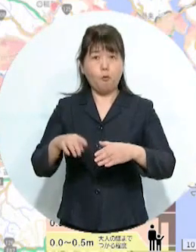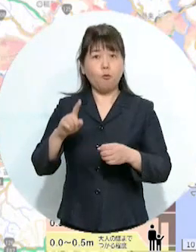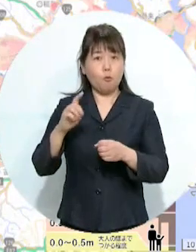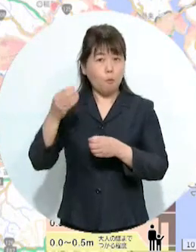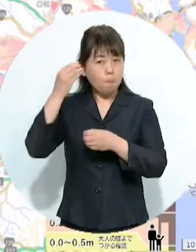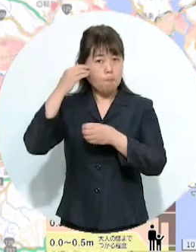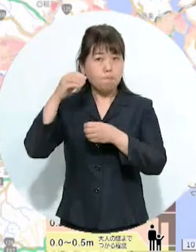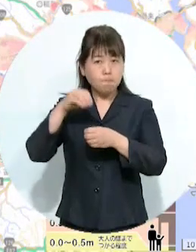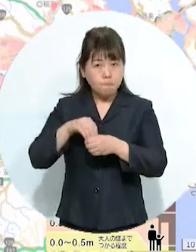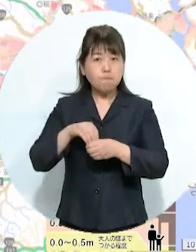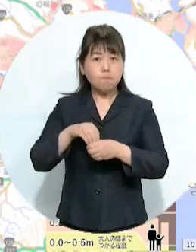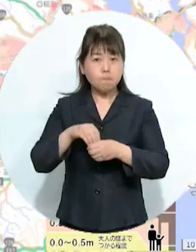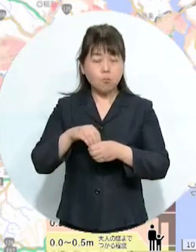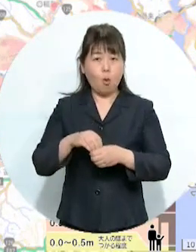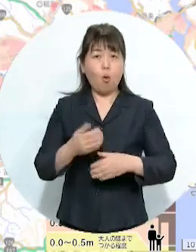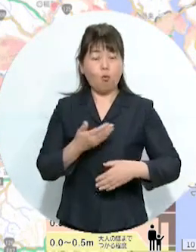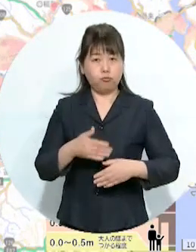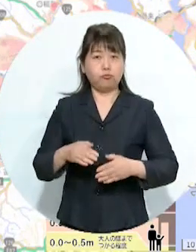その一つが、